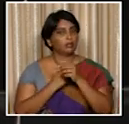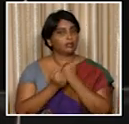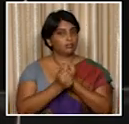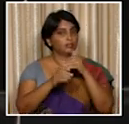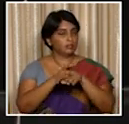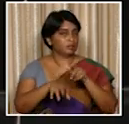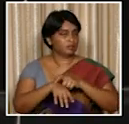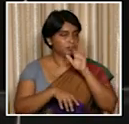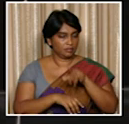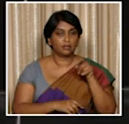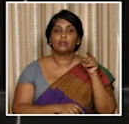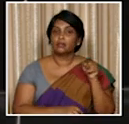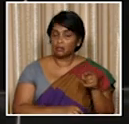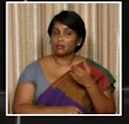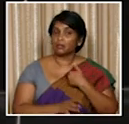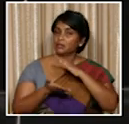அவர் எனக்கு